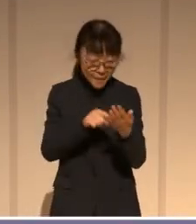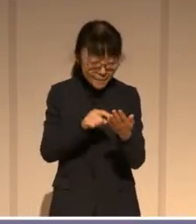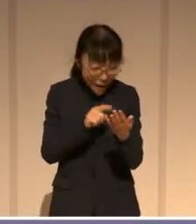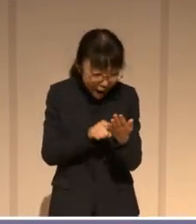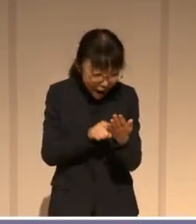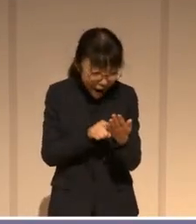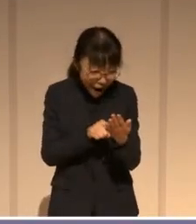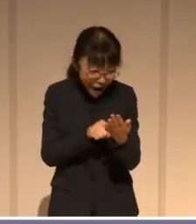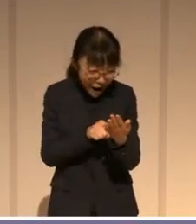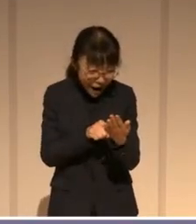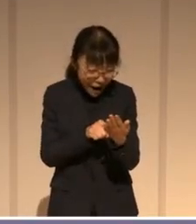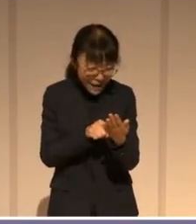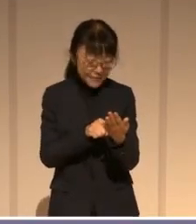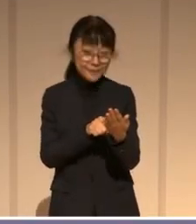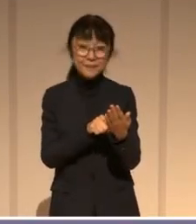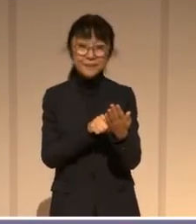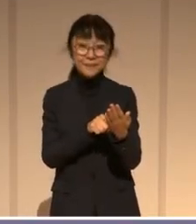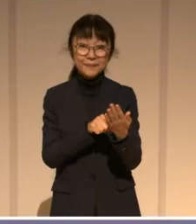て